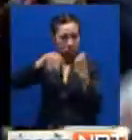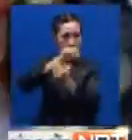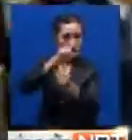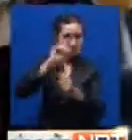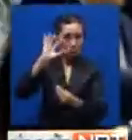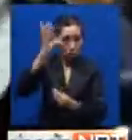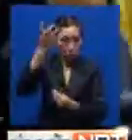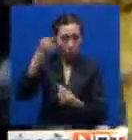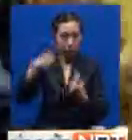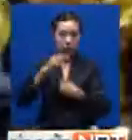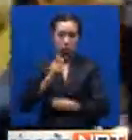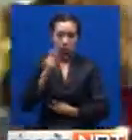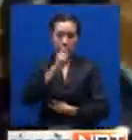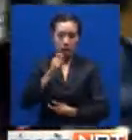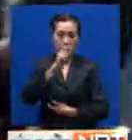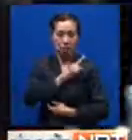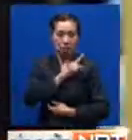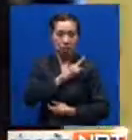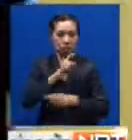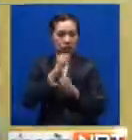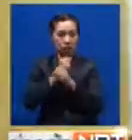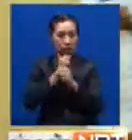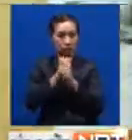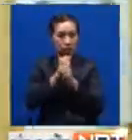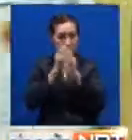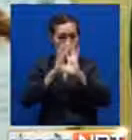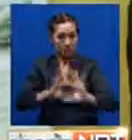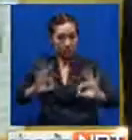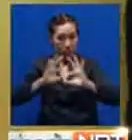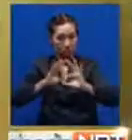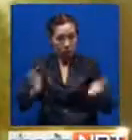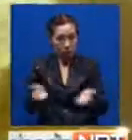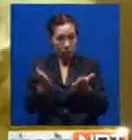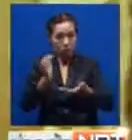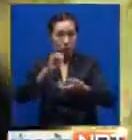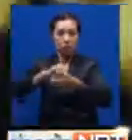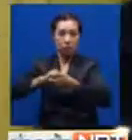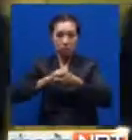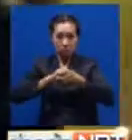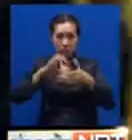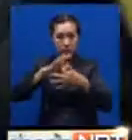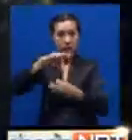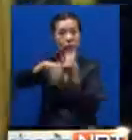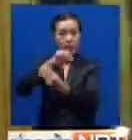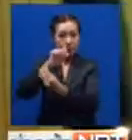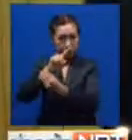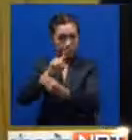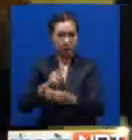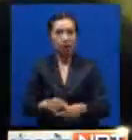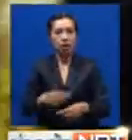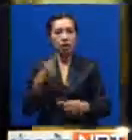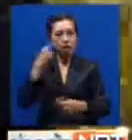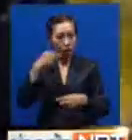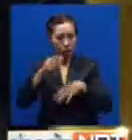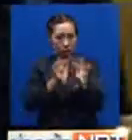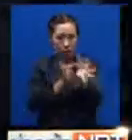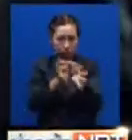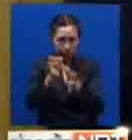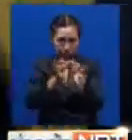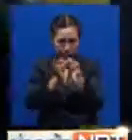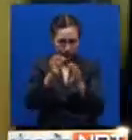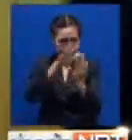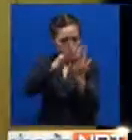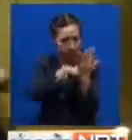สำคัญของภูมิภาคเอเชียในการขับเคลื่อนความร่วมมือทางเศรษฐกิจรวมทั้งการเสริมสร้างความเข้าใจเกี่ยวกับ